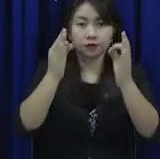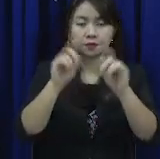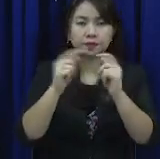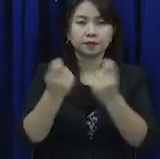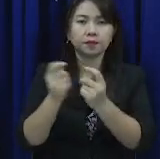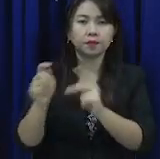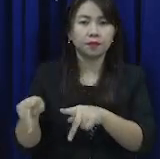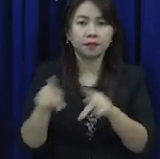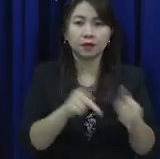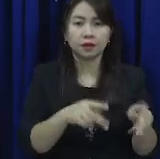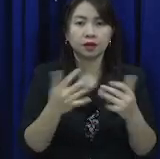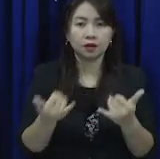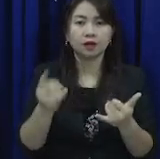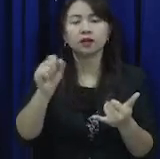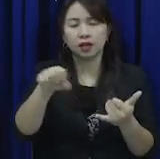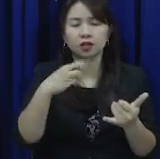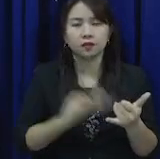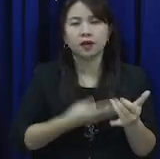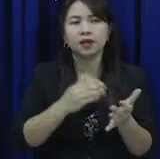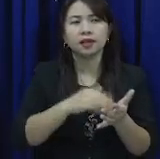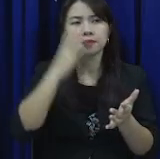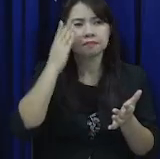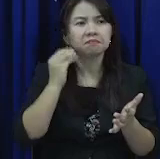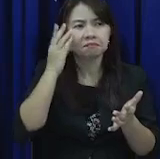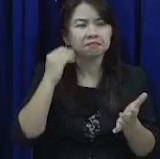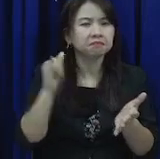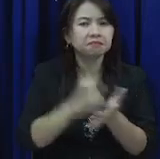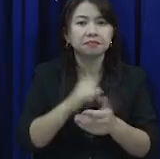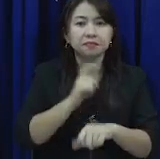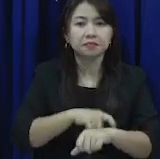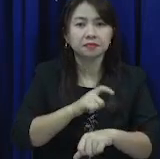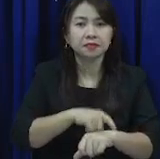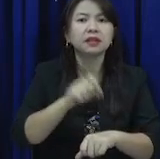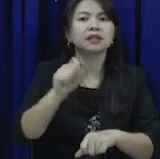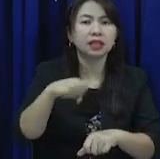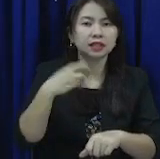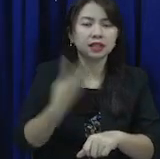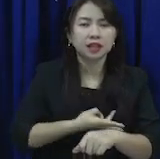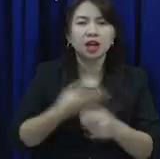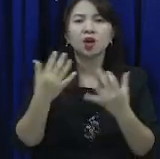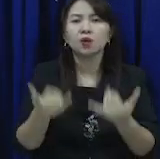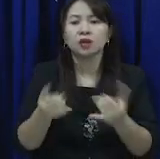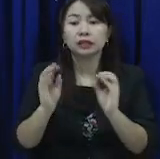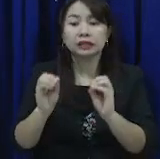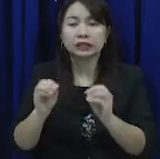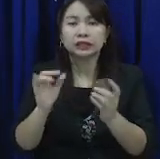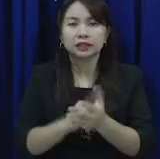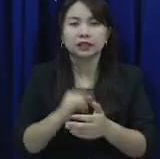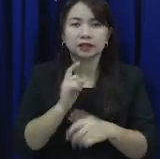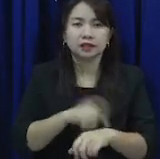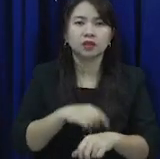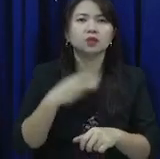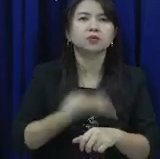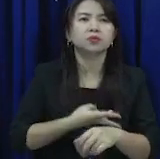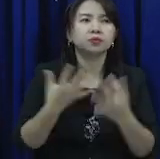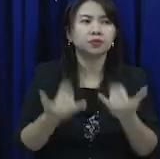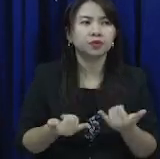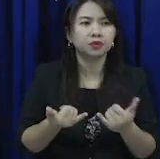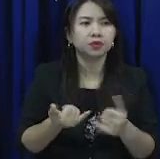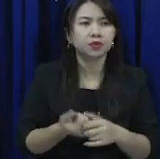dumaan naman tayo sa ganyang stage eh Sabi ko nga eh naturuan ako sa bagay na yan you see dumating pa ako sa pondo at mula sa